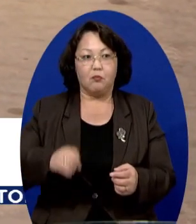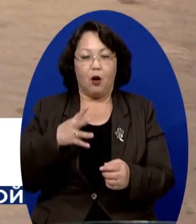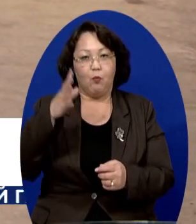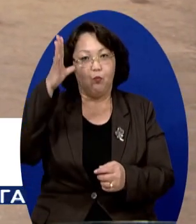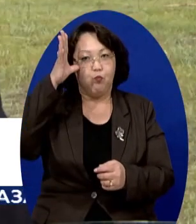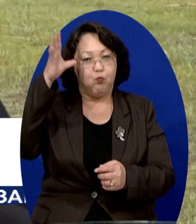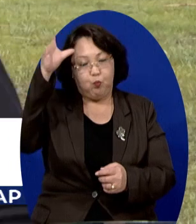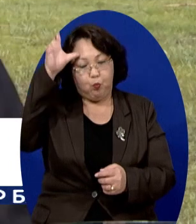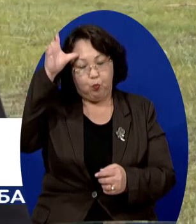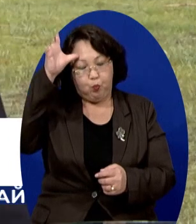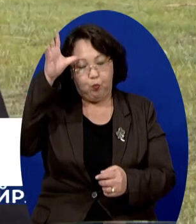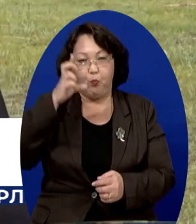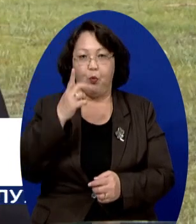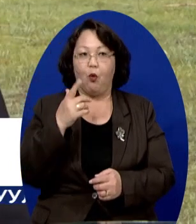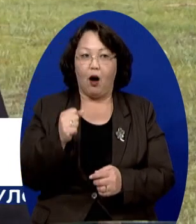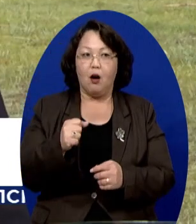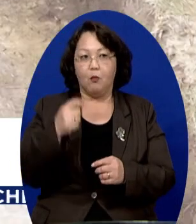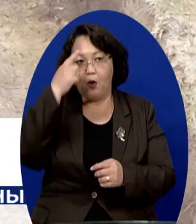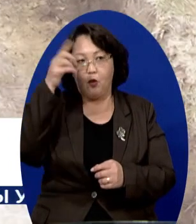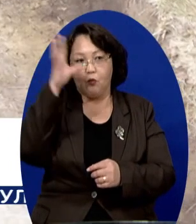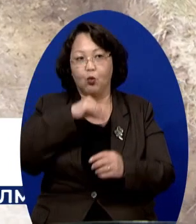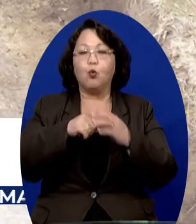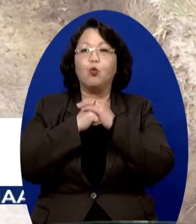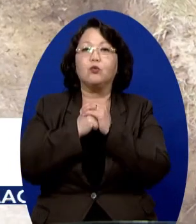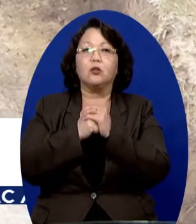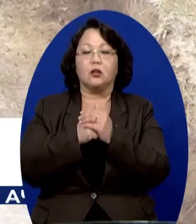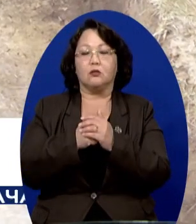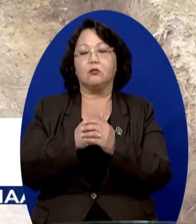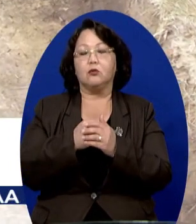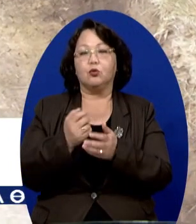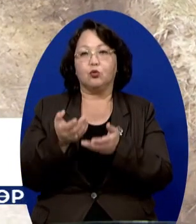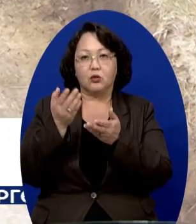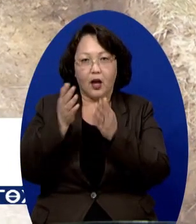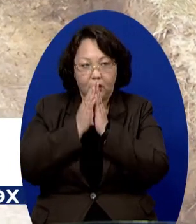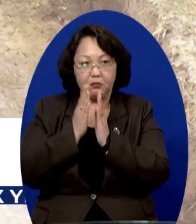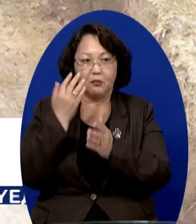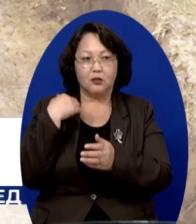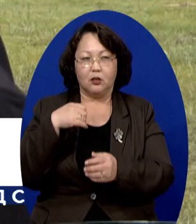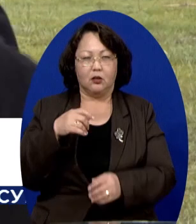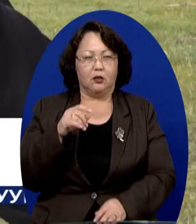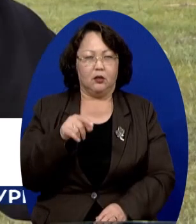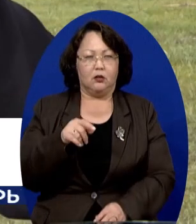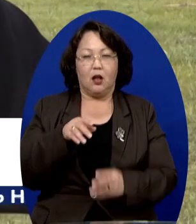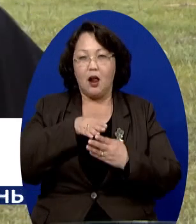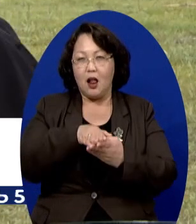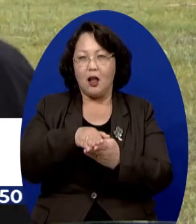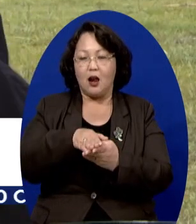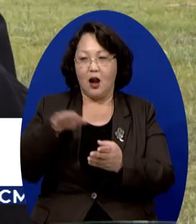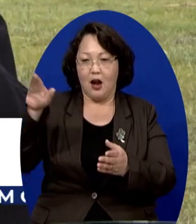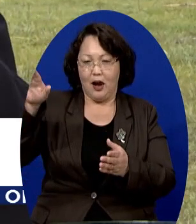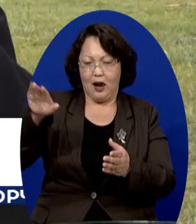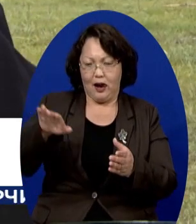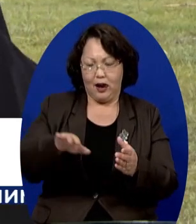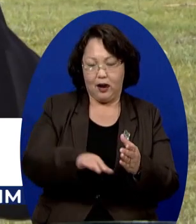байсан. Одоо хөрлөөс хаваалал бугу шүмэш шүгэл ингээ байж байгаа. Тэгээ үүдвч юм бас онцлог байна. Ерөөдөө энэ бунгууд уушлал алсаас налуусан үүдвчтэй байдаг